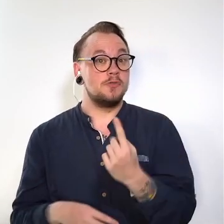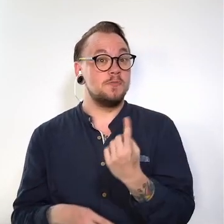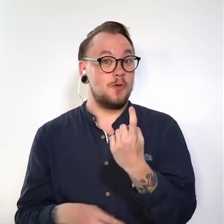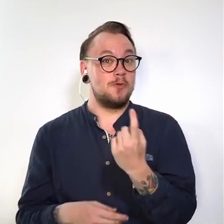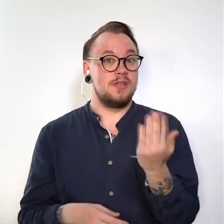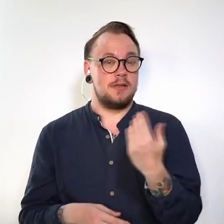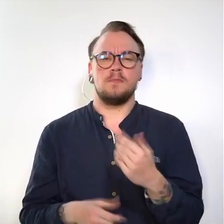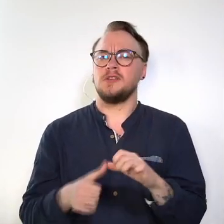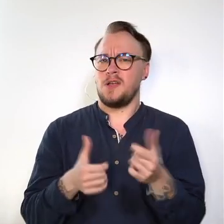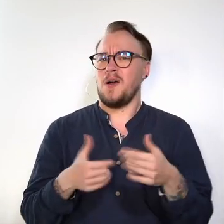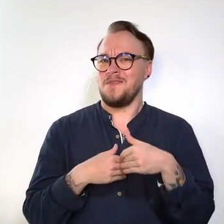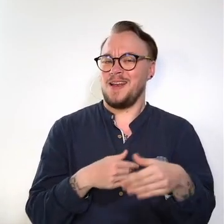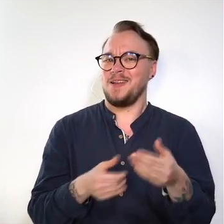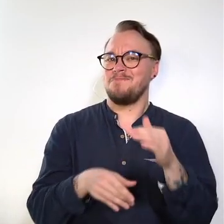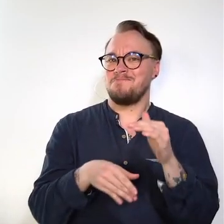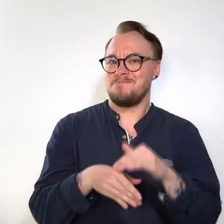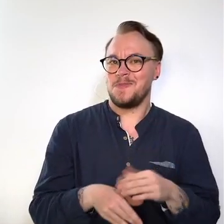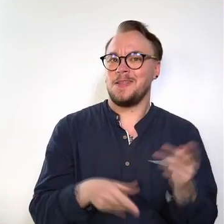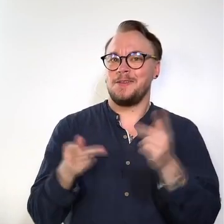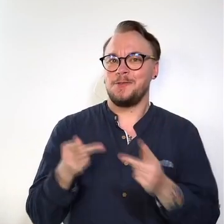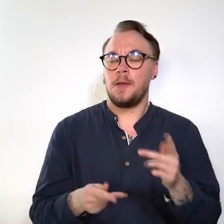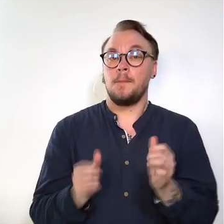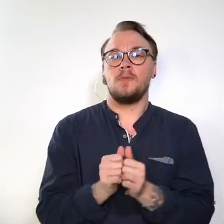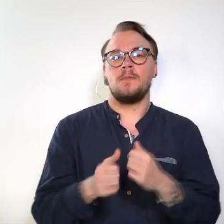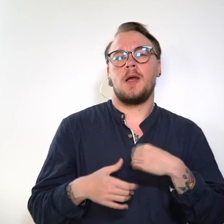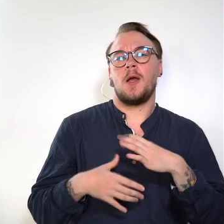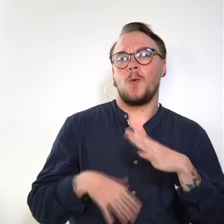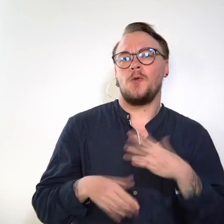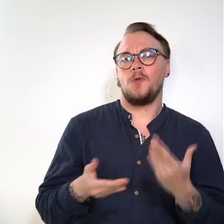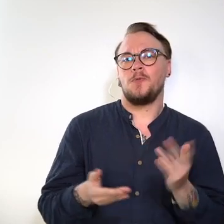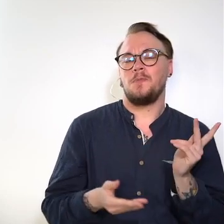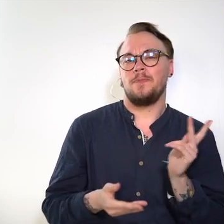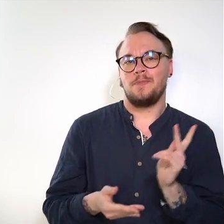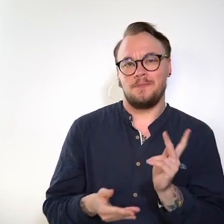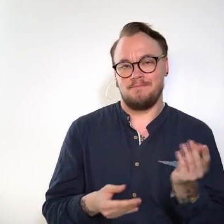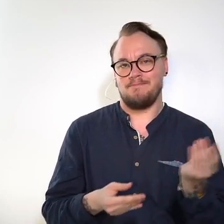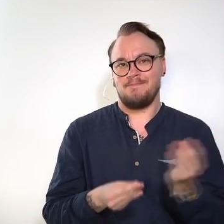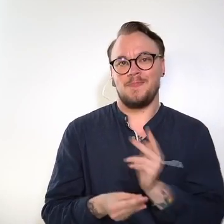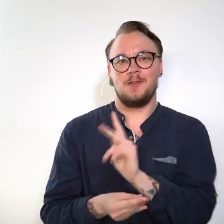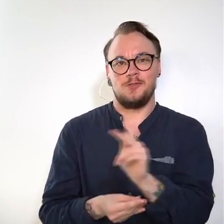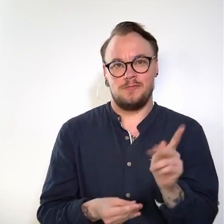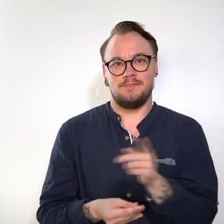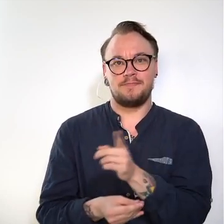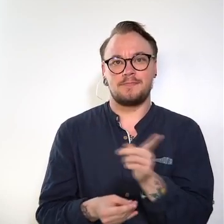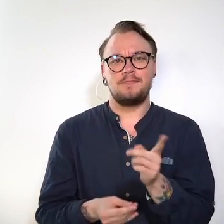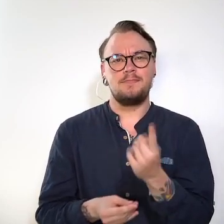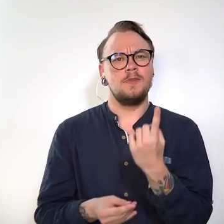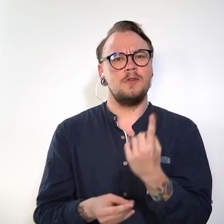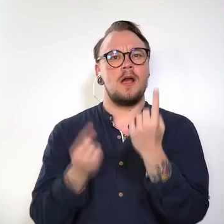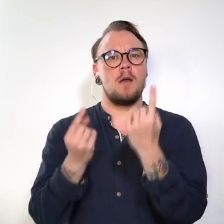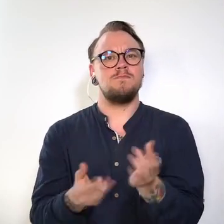vielä tulla lisää, mutta mä haluaisin nyt käyttää tämän tilaisuuden kysyäkseni semmoisesta yhdestä erityisestä osasta tätä